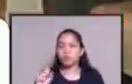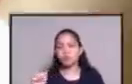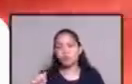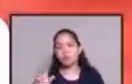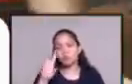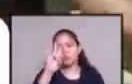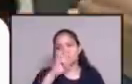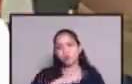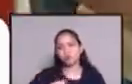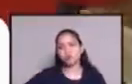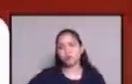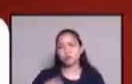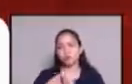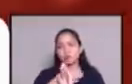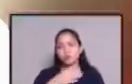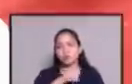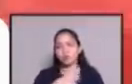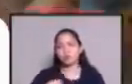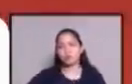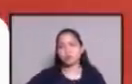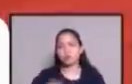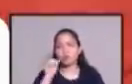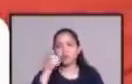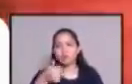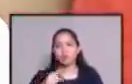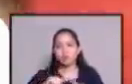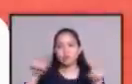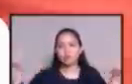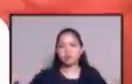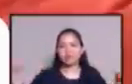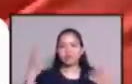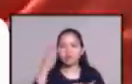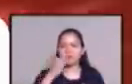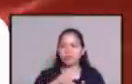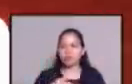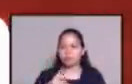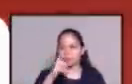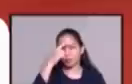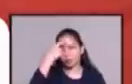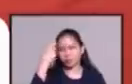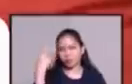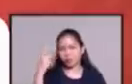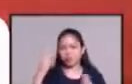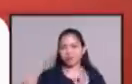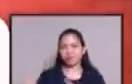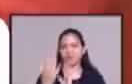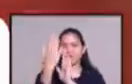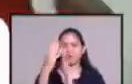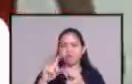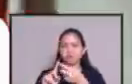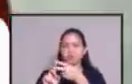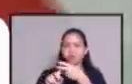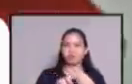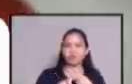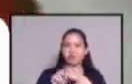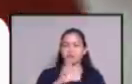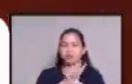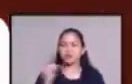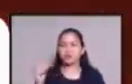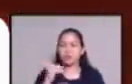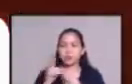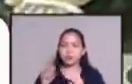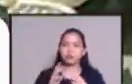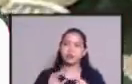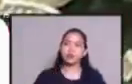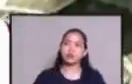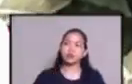sospek. Pabalik na raw sana sila ng China bukas pero mapupurnada dahil sa harapin nilang kasong kidnapping at serious illegal